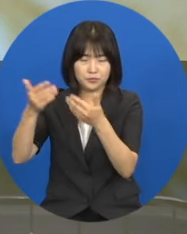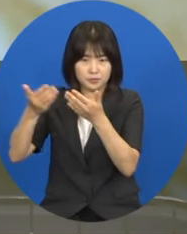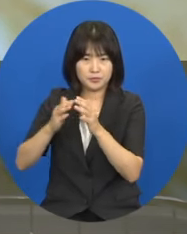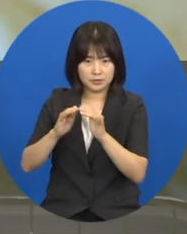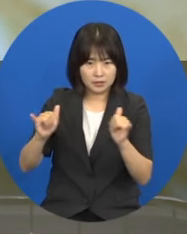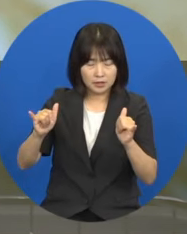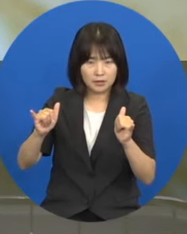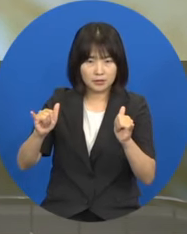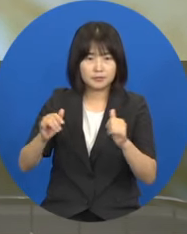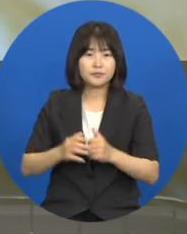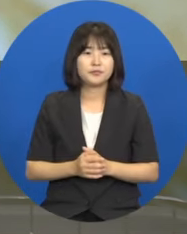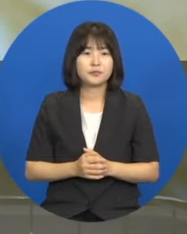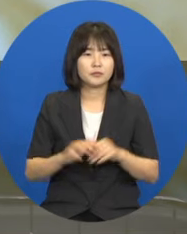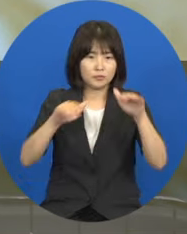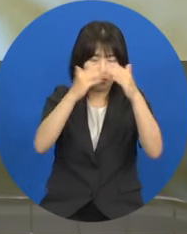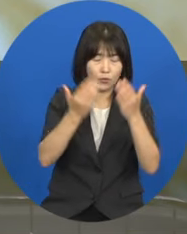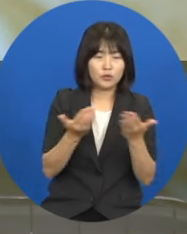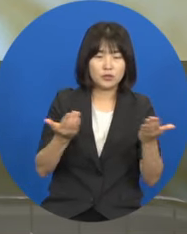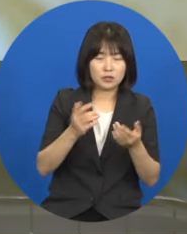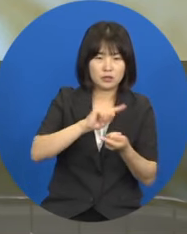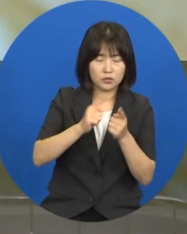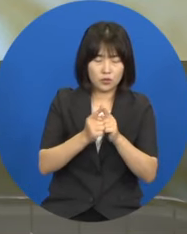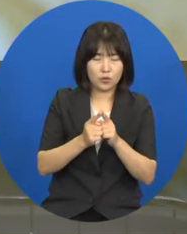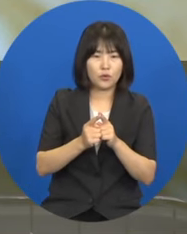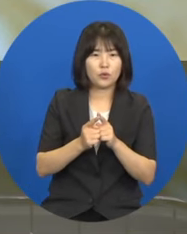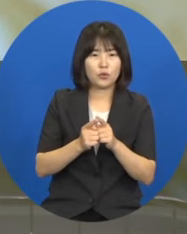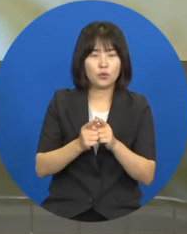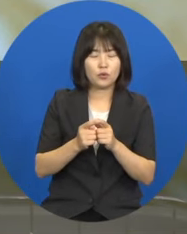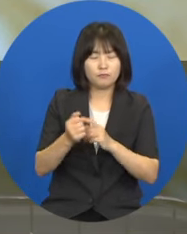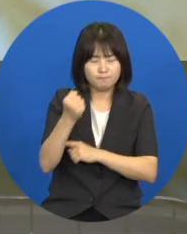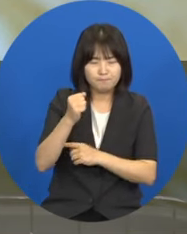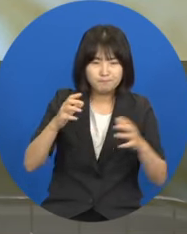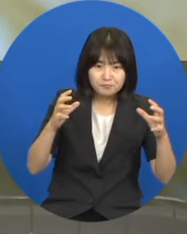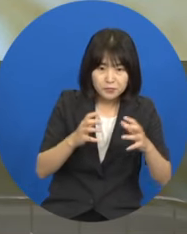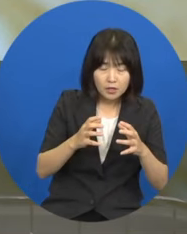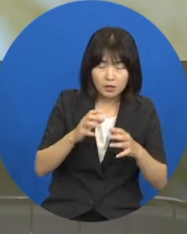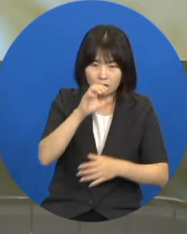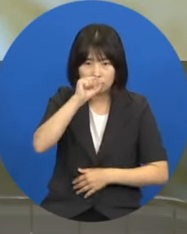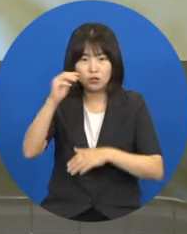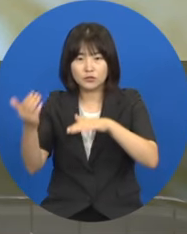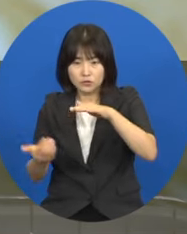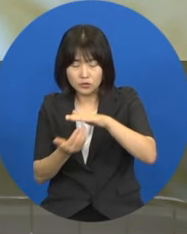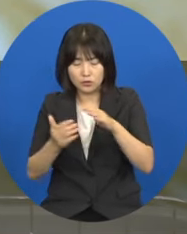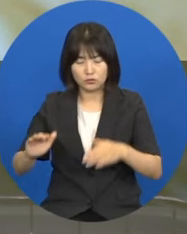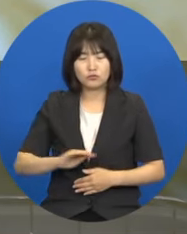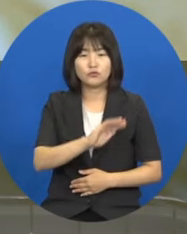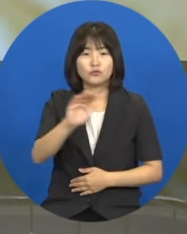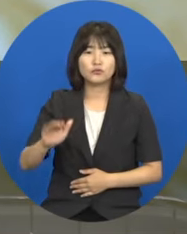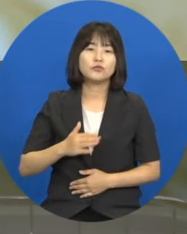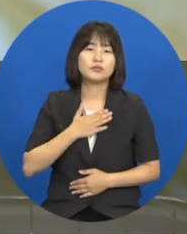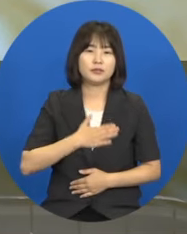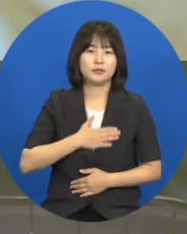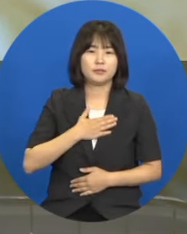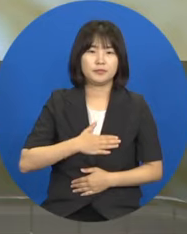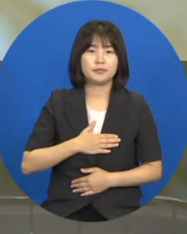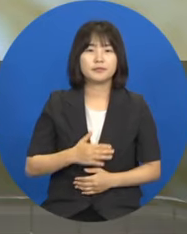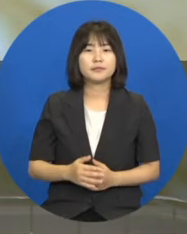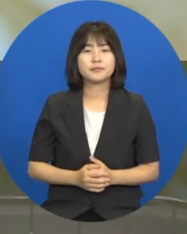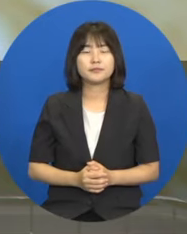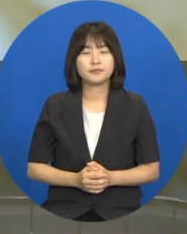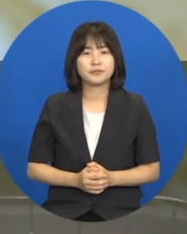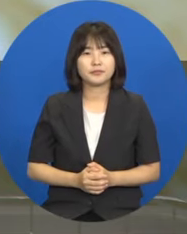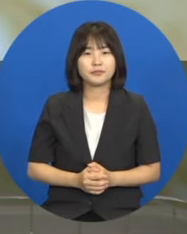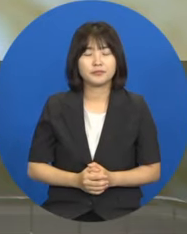받은 사람들에게는 모든 일이 서로 협력해서 선을 이룬다는 것을 우리는 압니다.